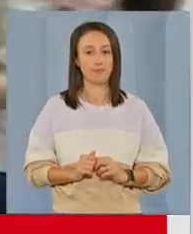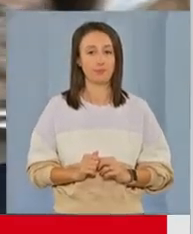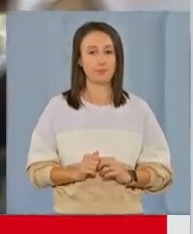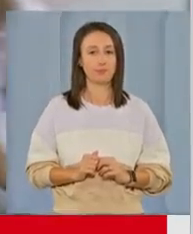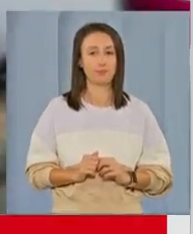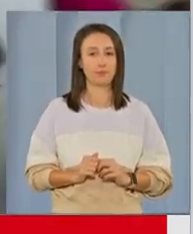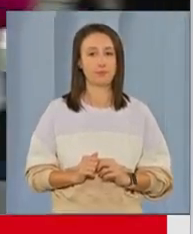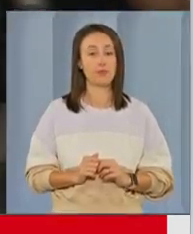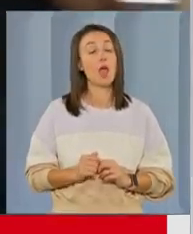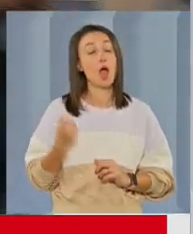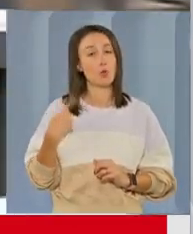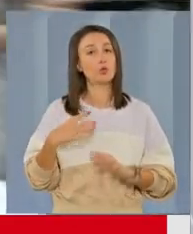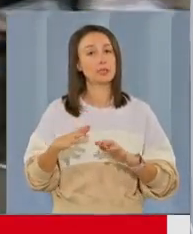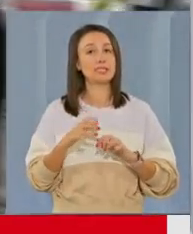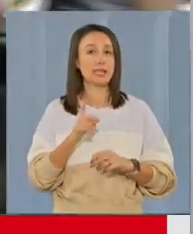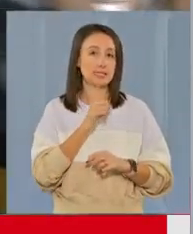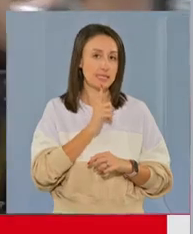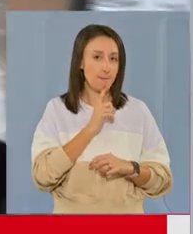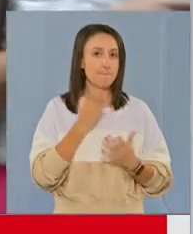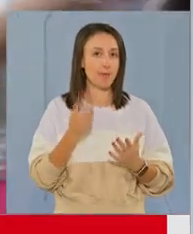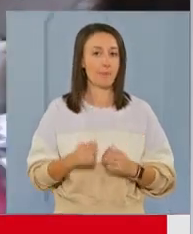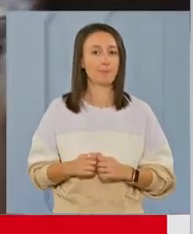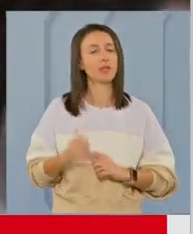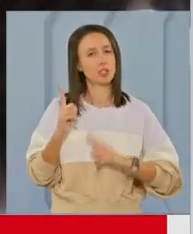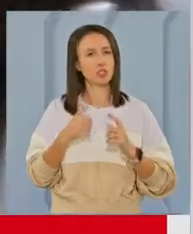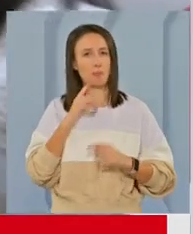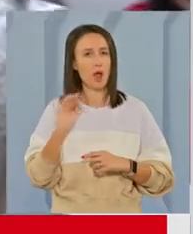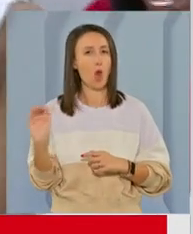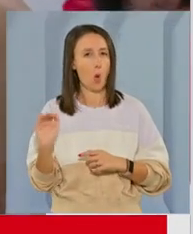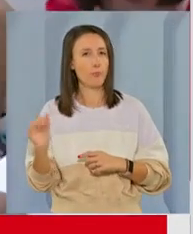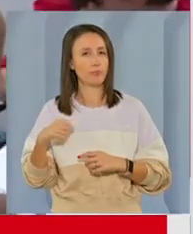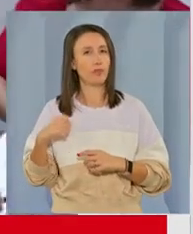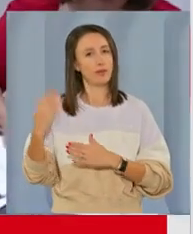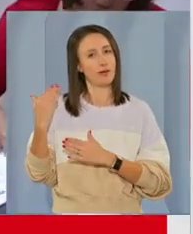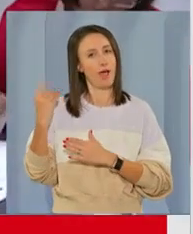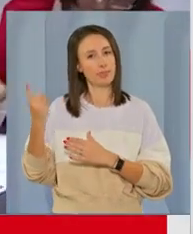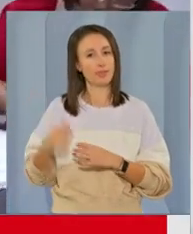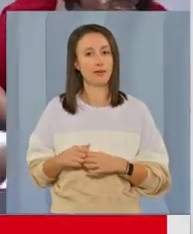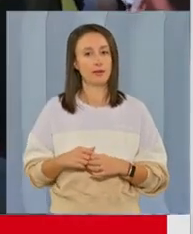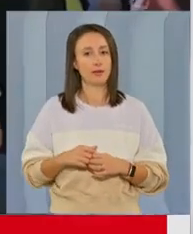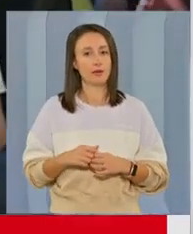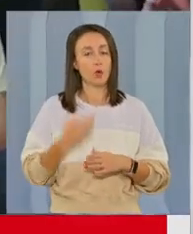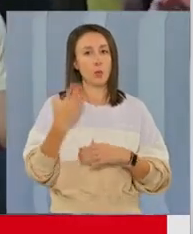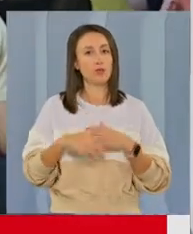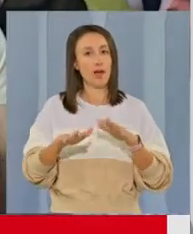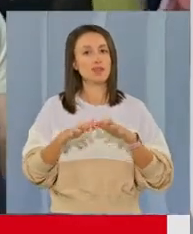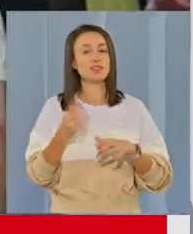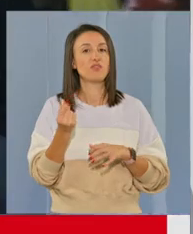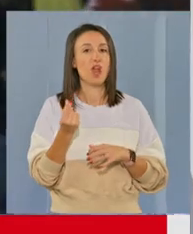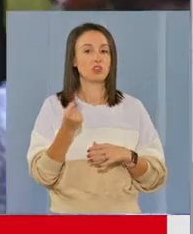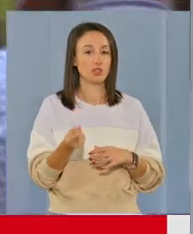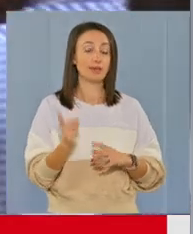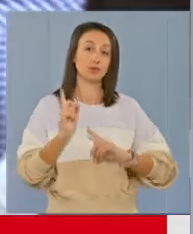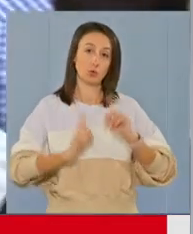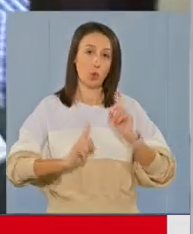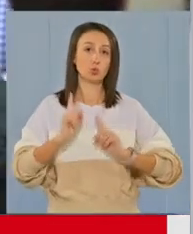prin câteva crize simple, chiar dacă erau, să zic așa, mai micuți în momentul în care au trecut prin ultima criză financiară,